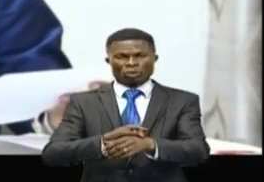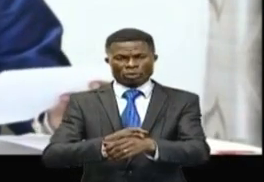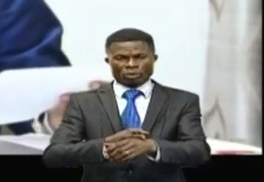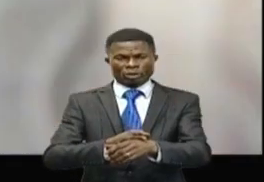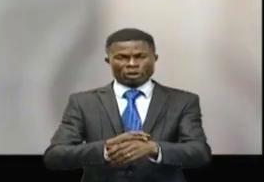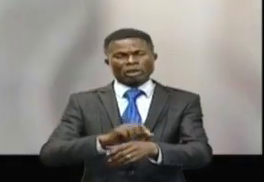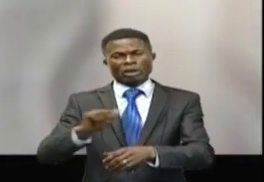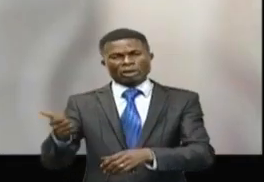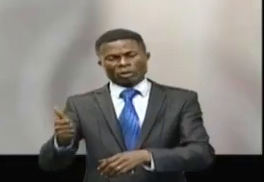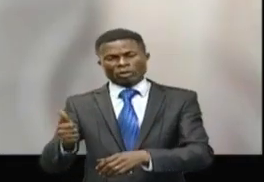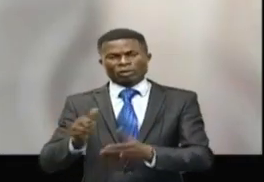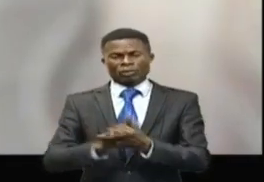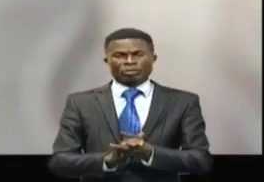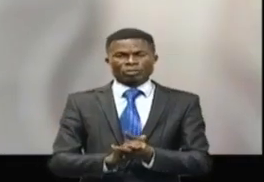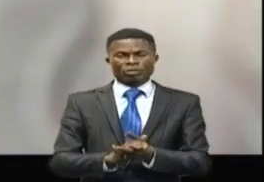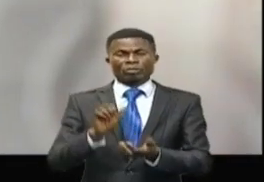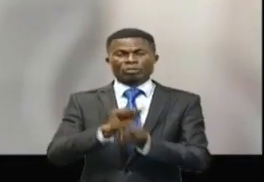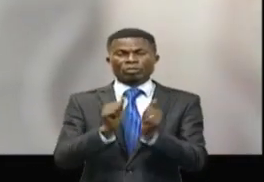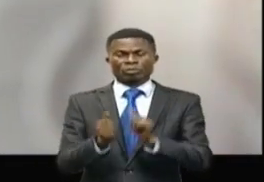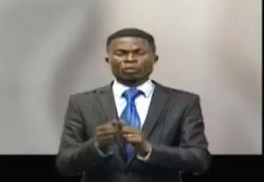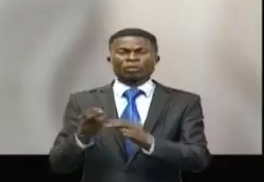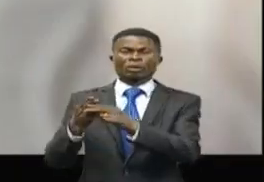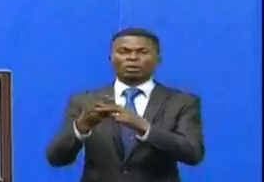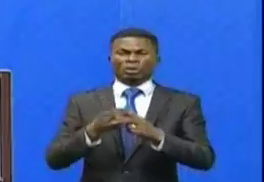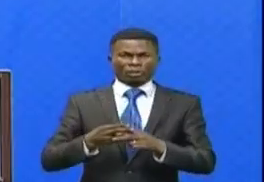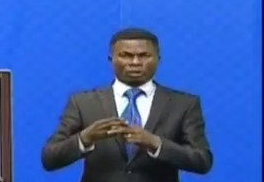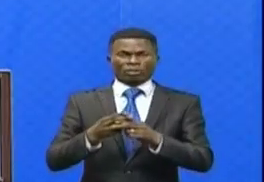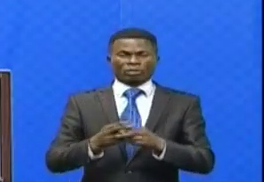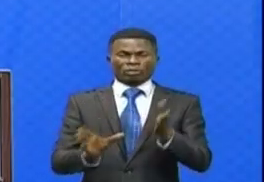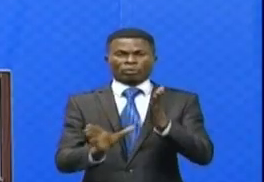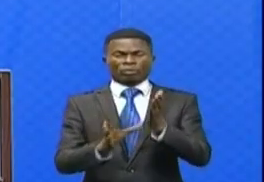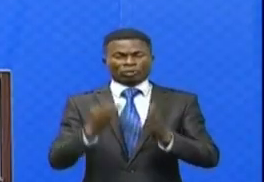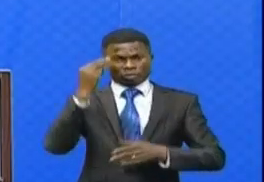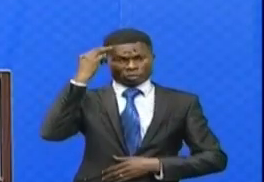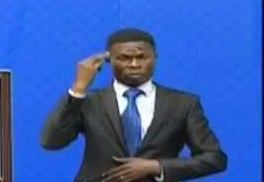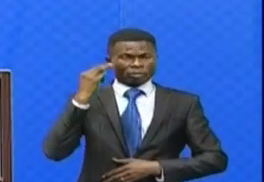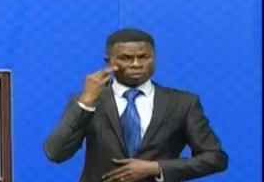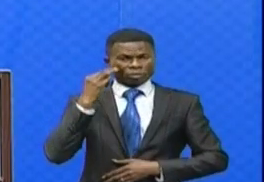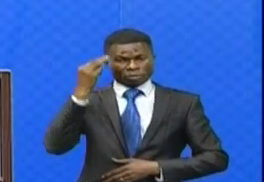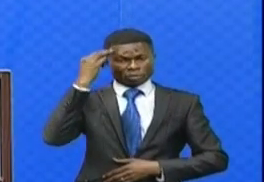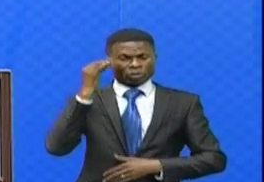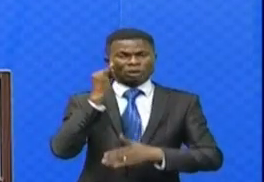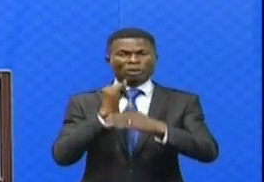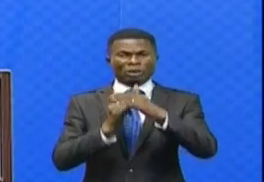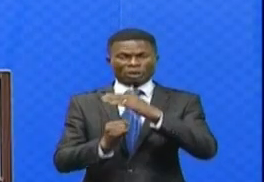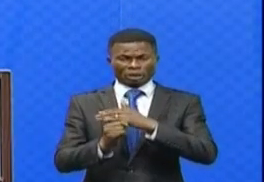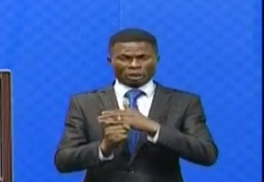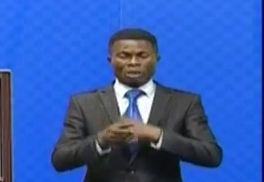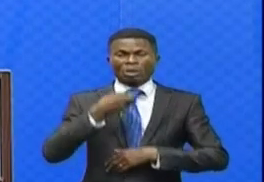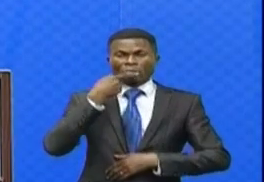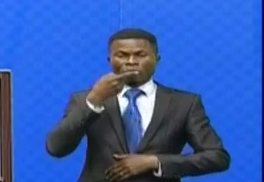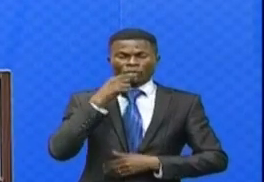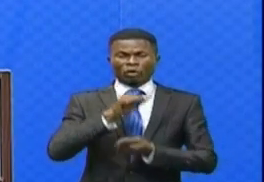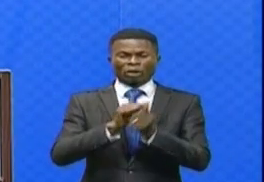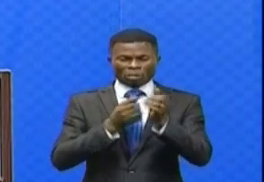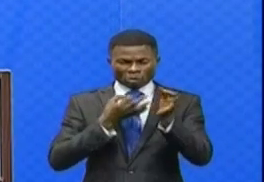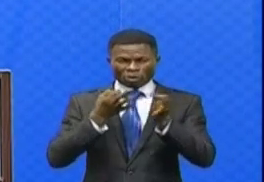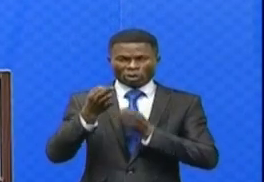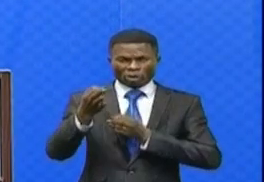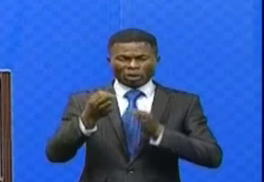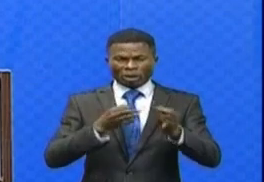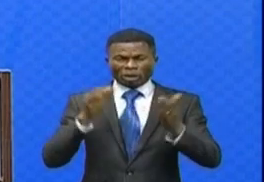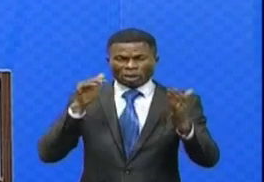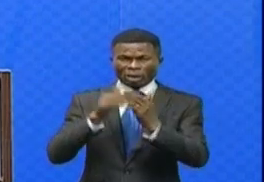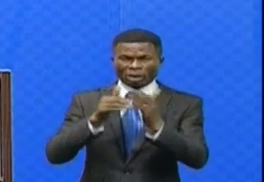sur le plan sécuritaire le vice premier ministre ministre de l'intérieur est revenu sur les détails de l'attaqué